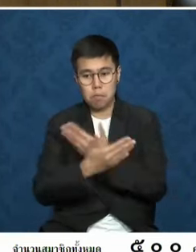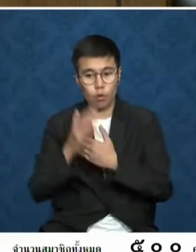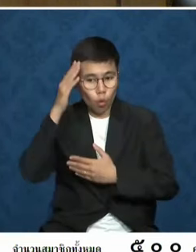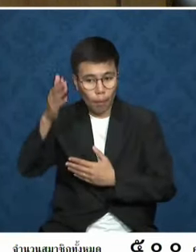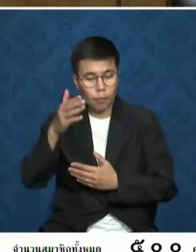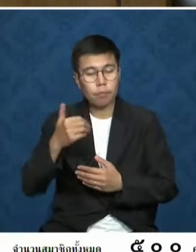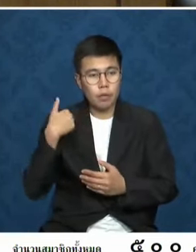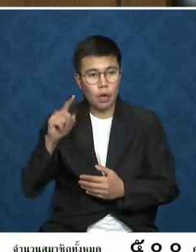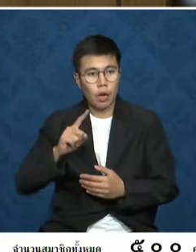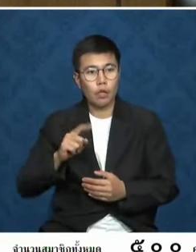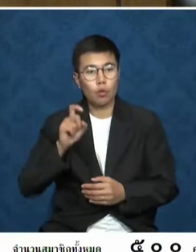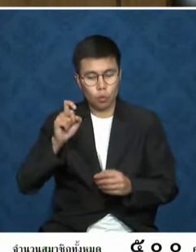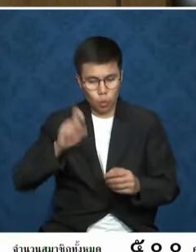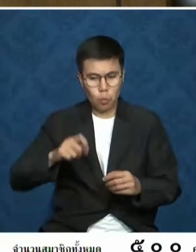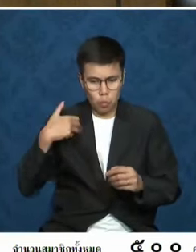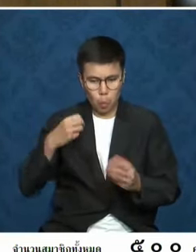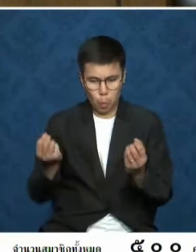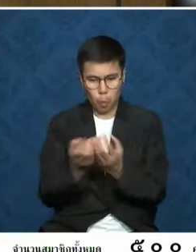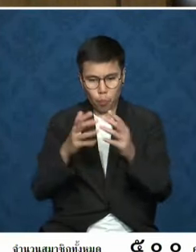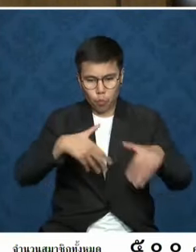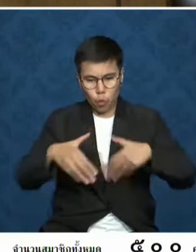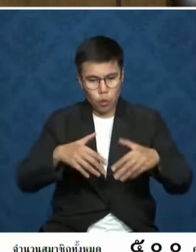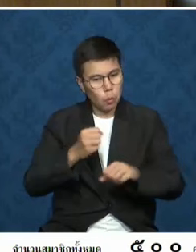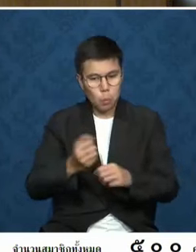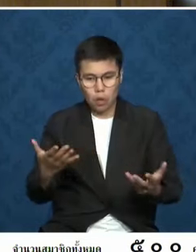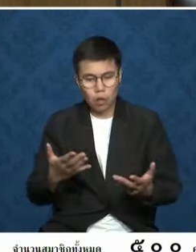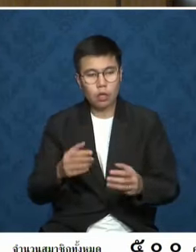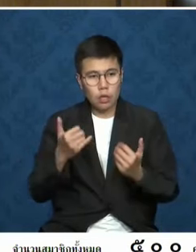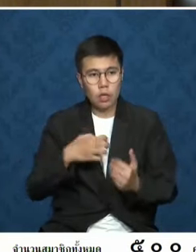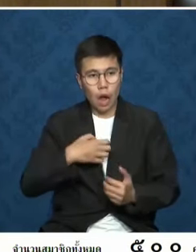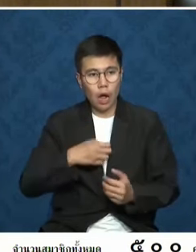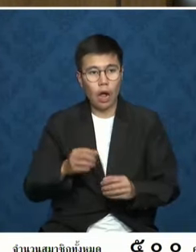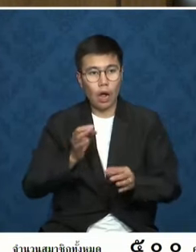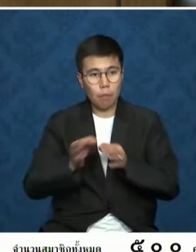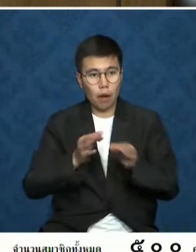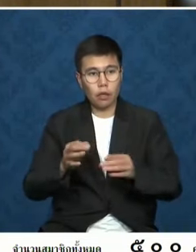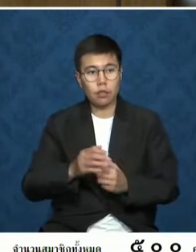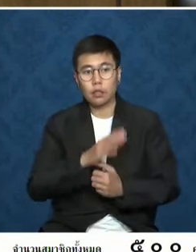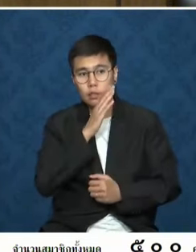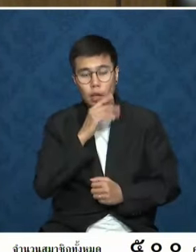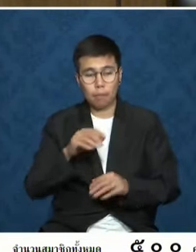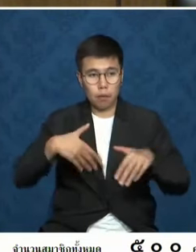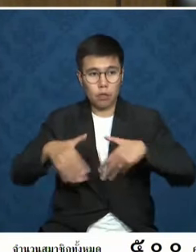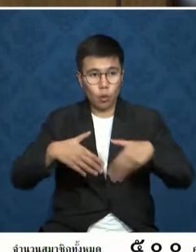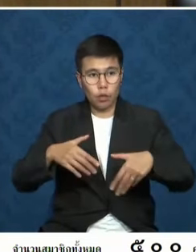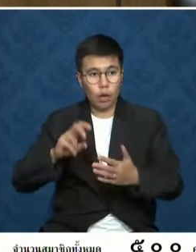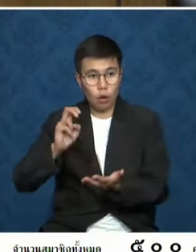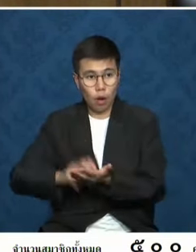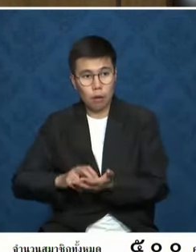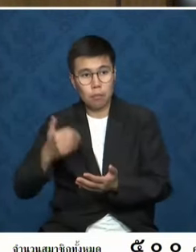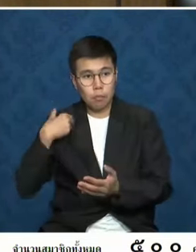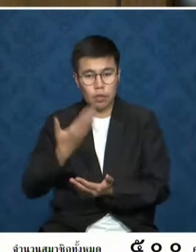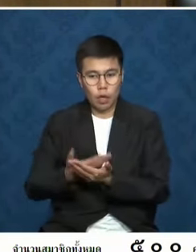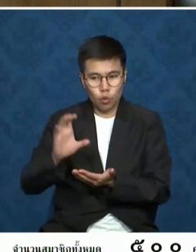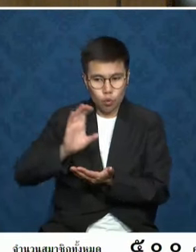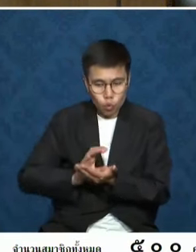องจะต้ส่งคกพน้องประชาชนอยไไเพรฉนั้นถ้าปชาชน punished noการรองรับสรางทมนดต